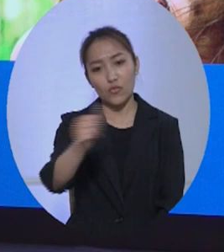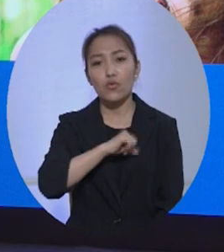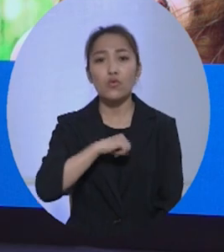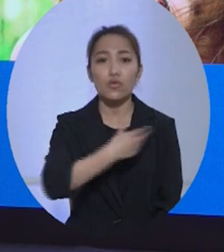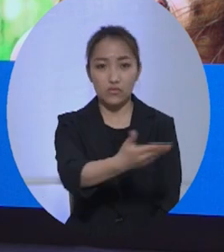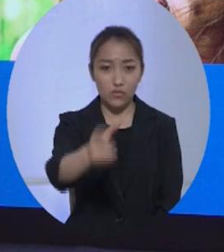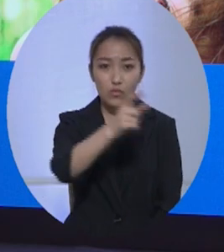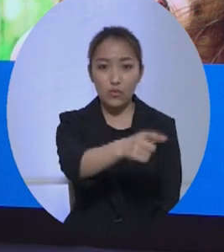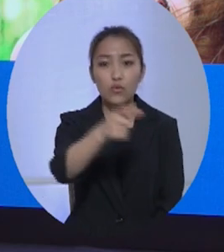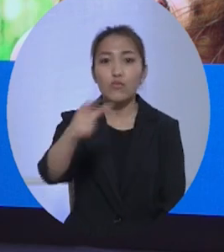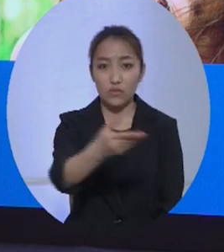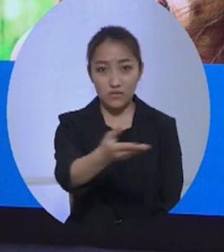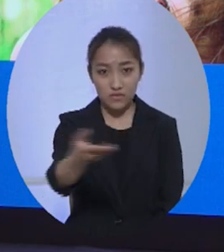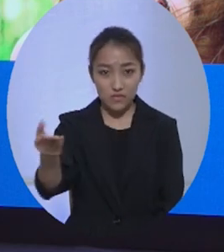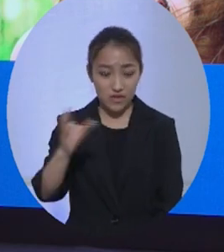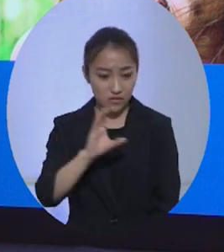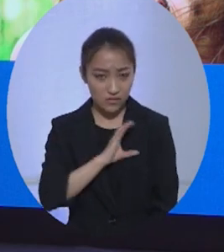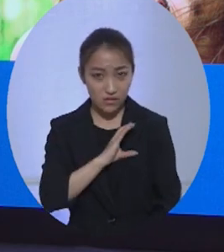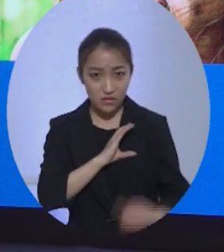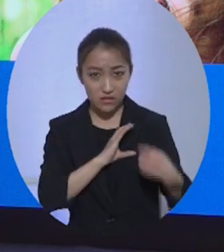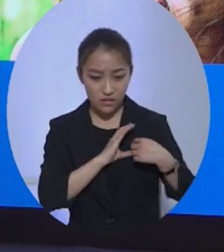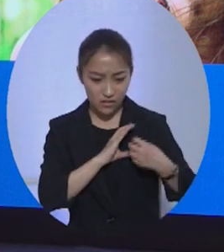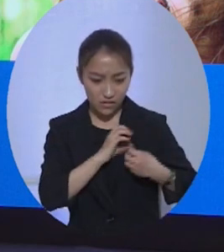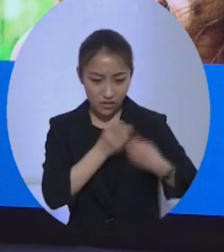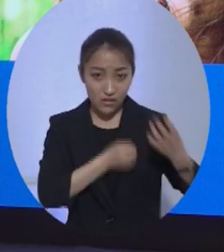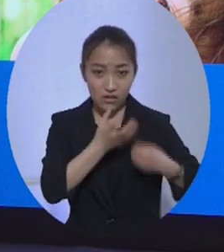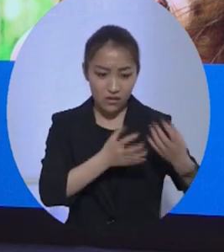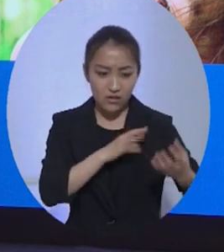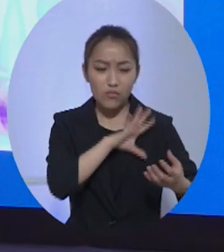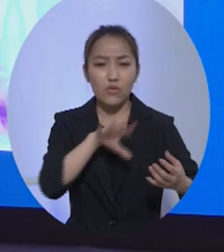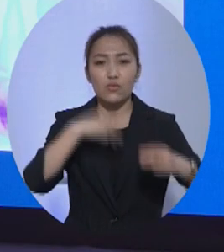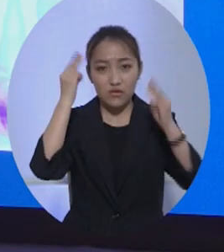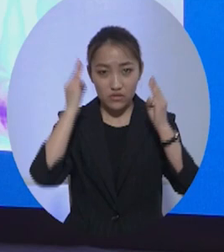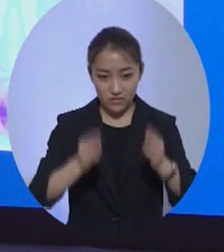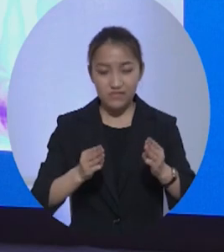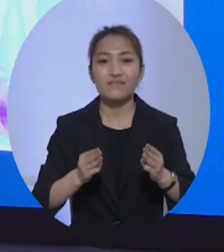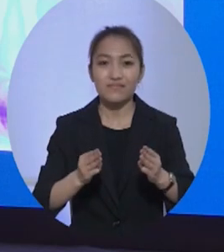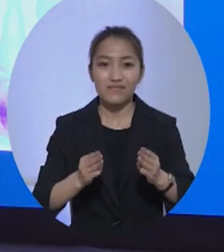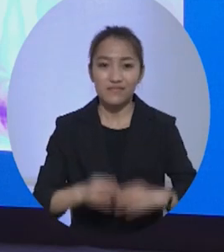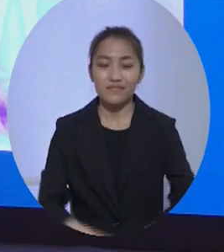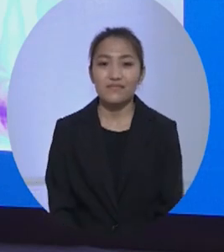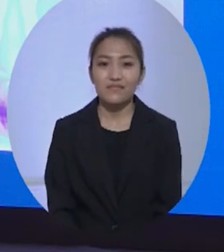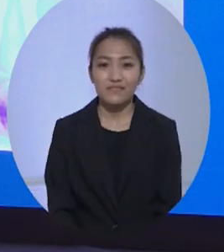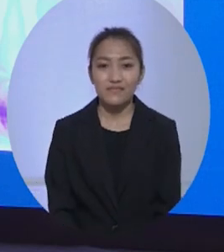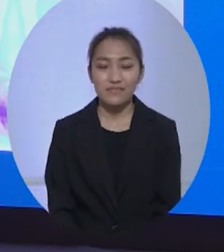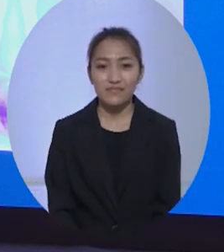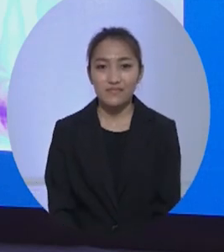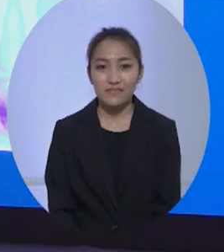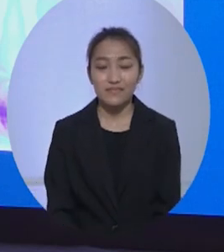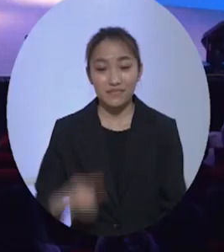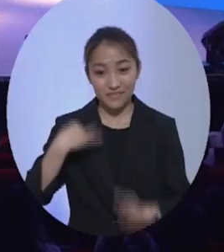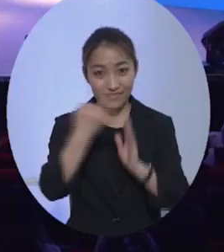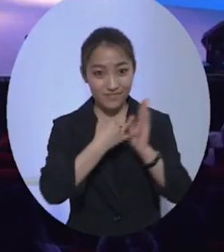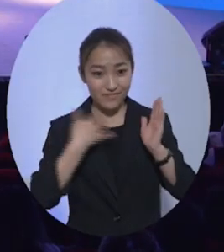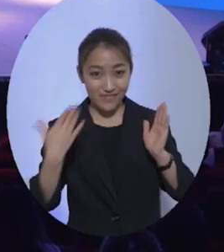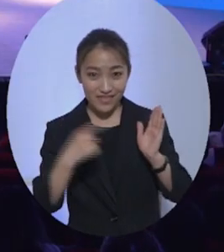ахна ш. Таарын сэтгэлээс гарч байгаа бүх юм бүгдийг шийдэх юм байна. За ингээд одоо хардаа энэ илтгэлээр